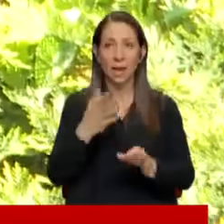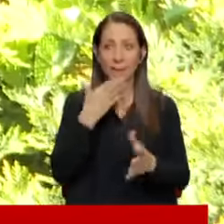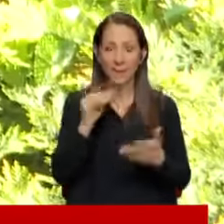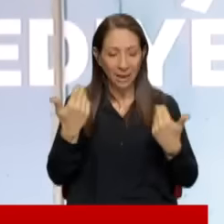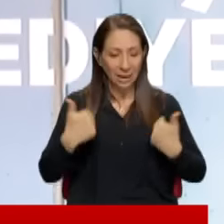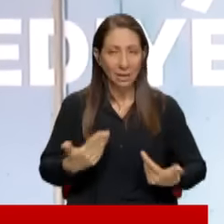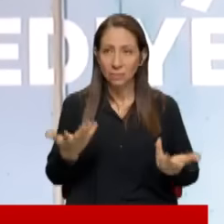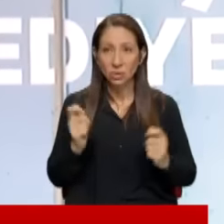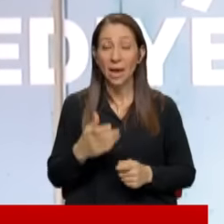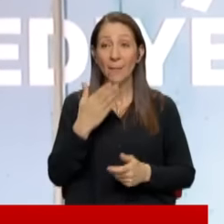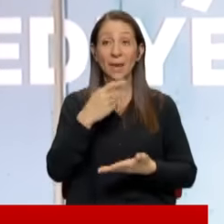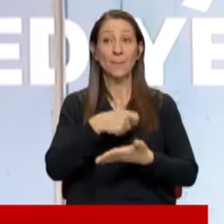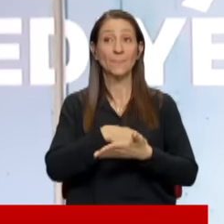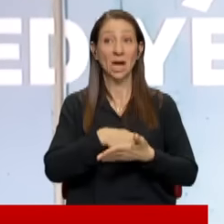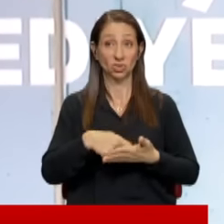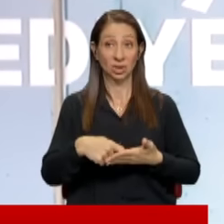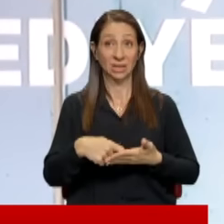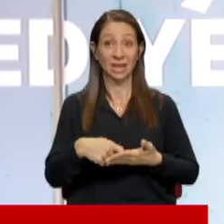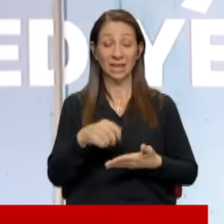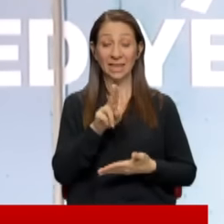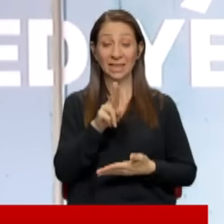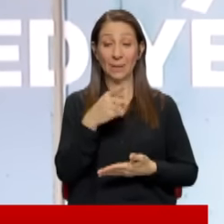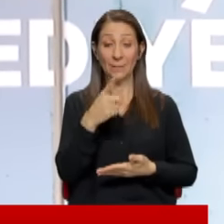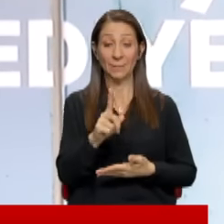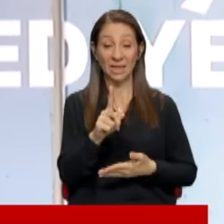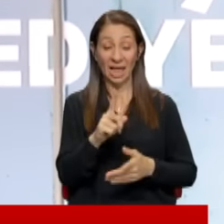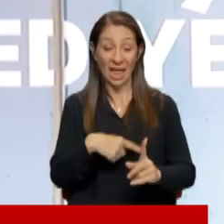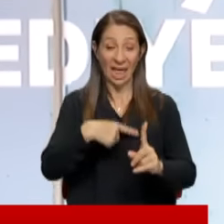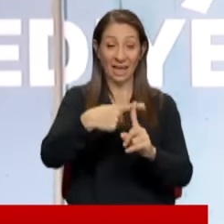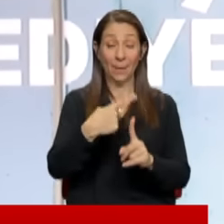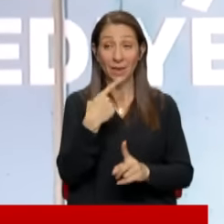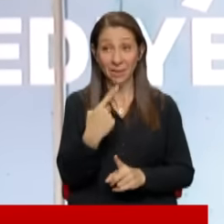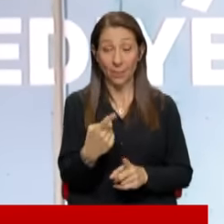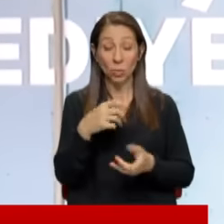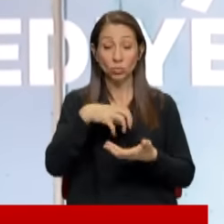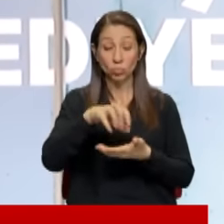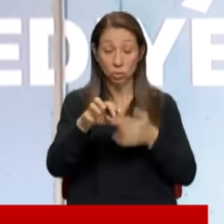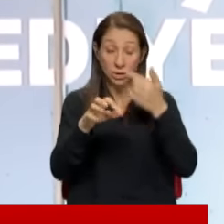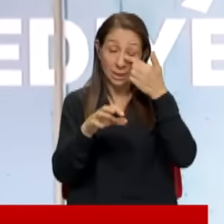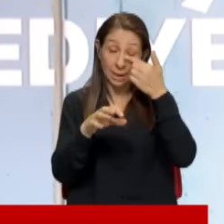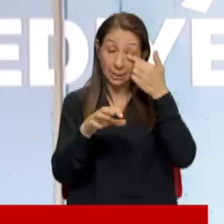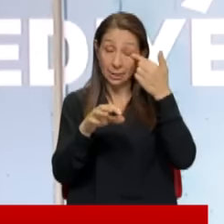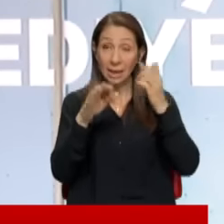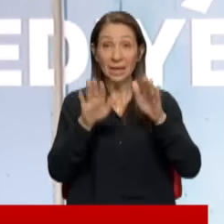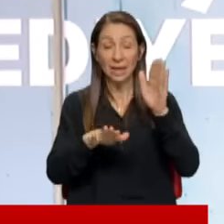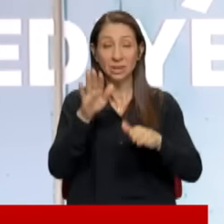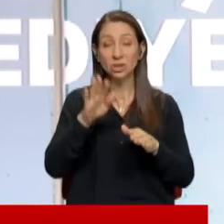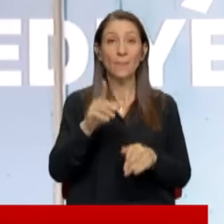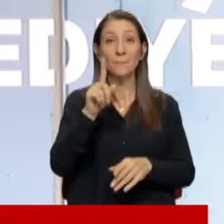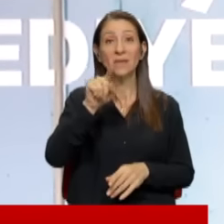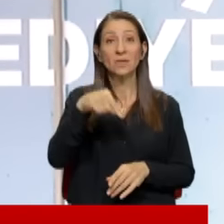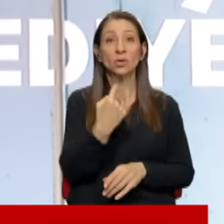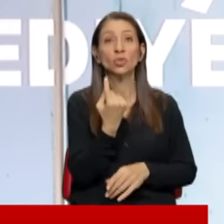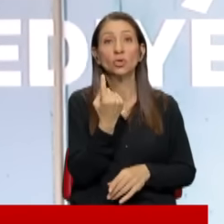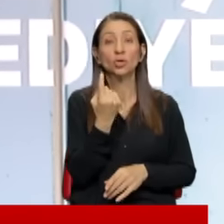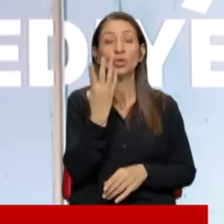ne yapacak? Emekli maaşlarına 7 bin lira eklemek demek bütçeden yaklaşık